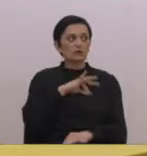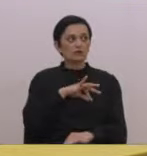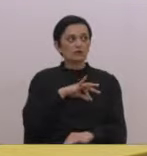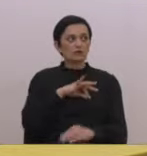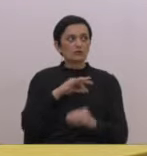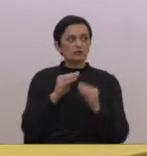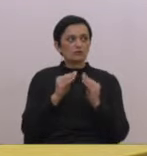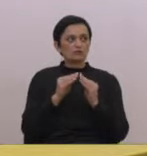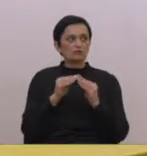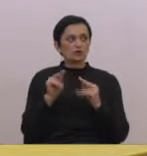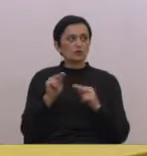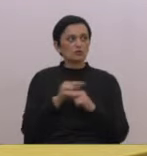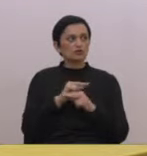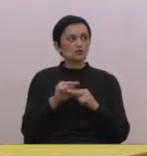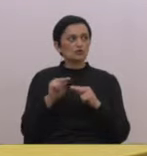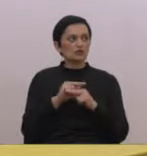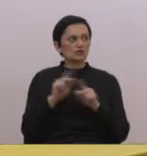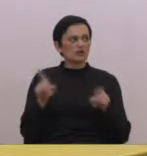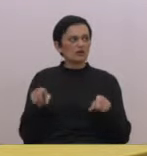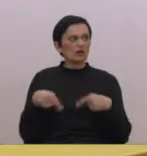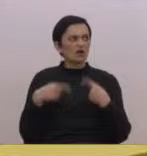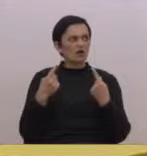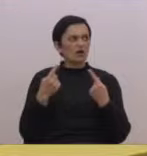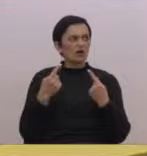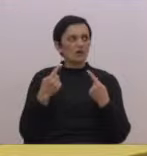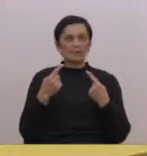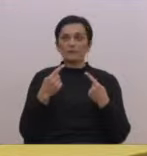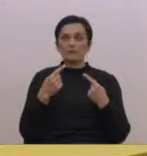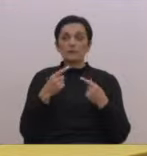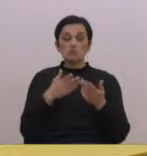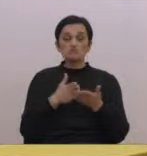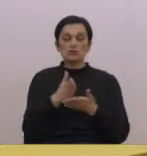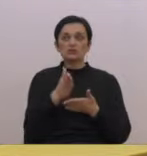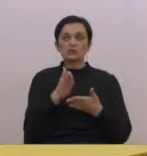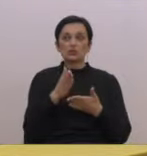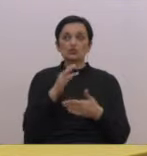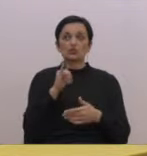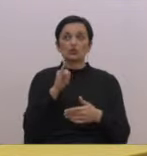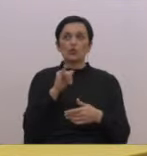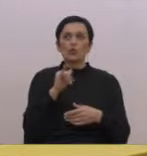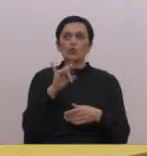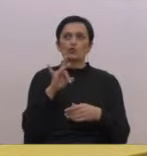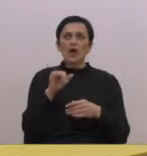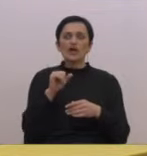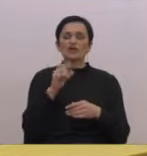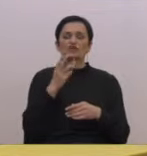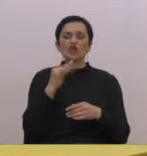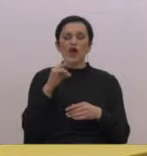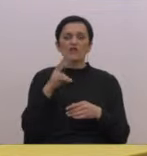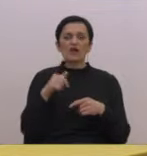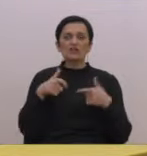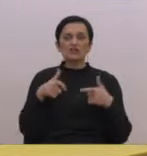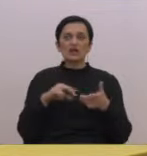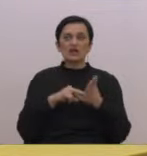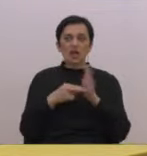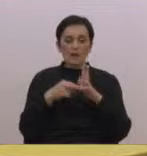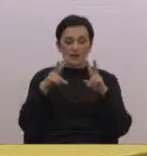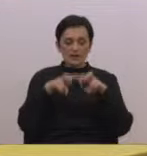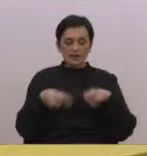იგივე სამკურნალო სარეაბილიტაციო მიზნით და აქაც ურეკის შეკვეთილის გენგეგმის რევიზია მიმდინარეობს და